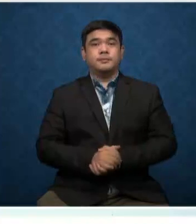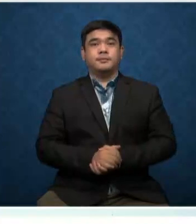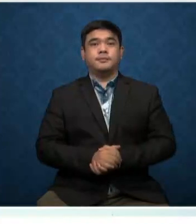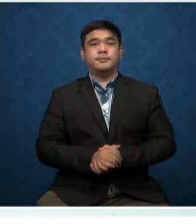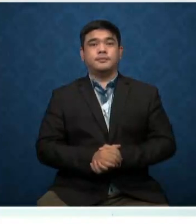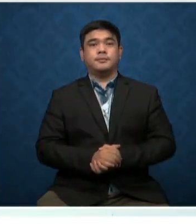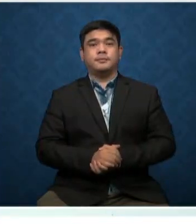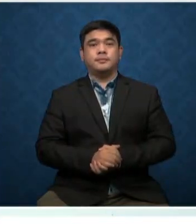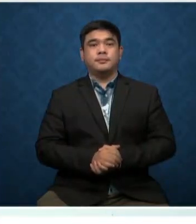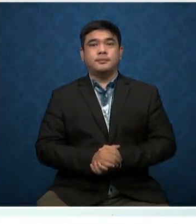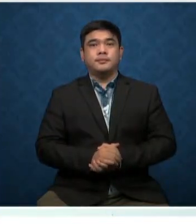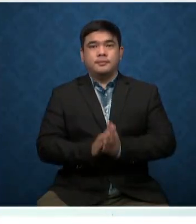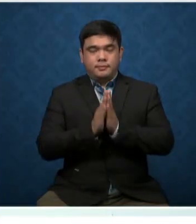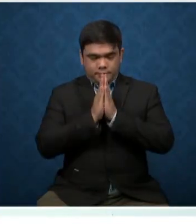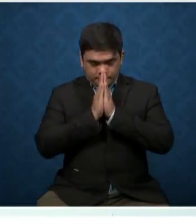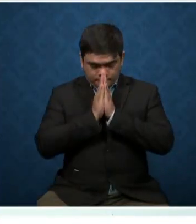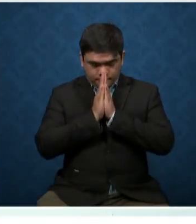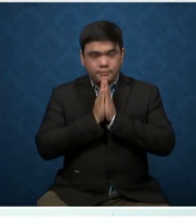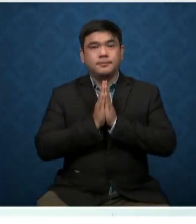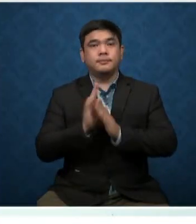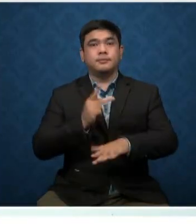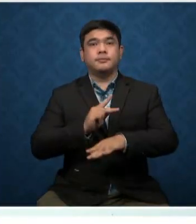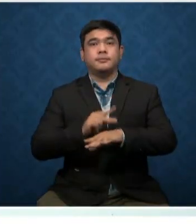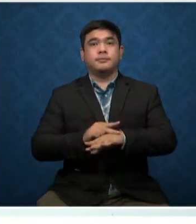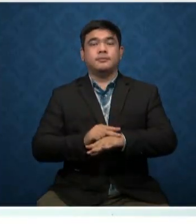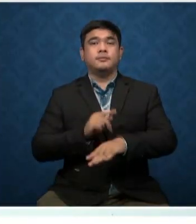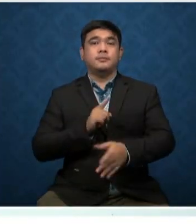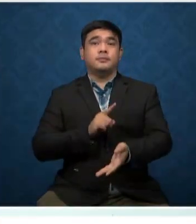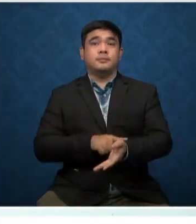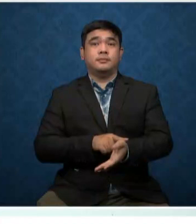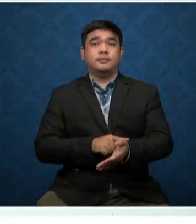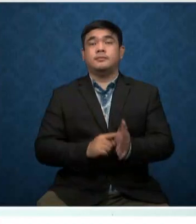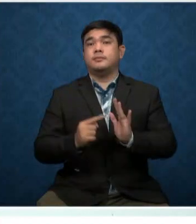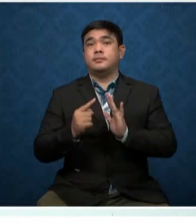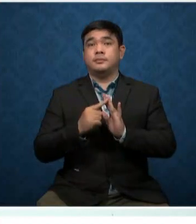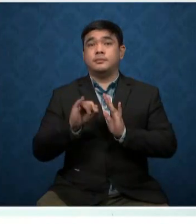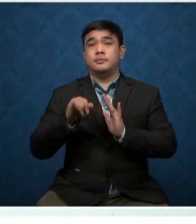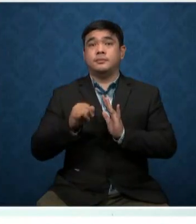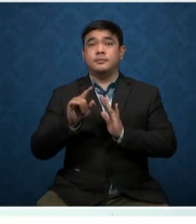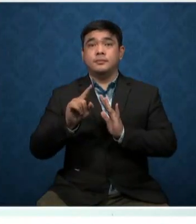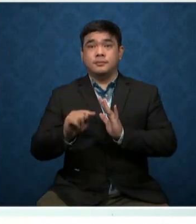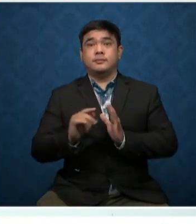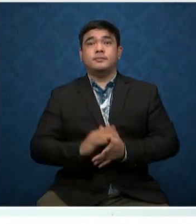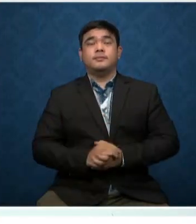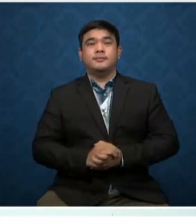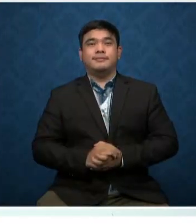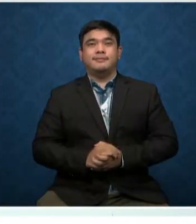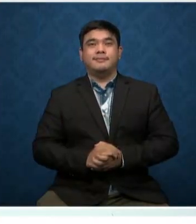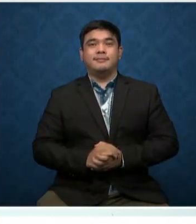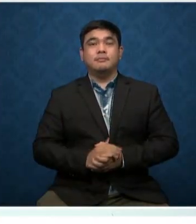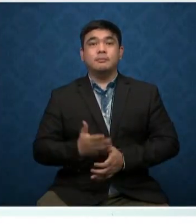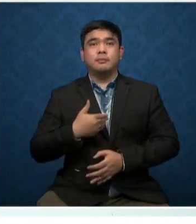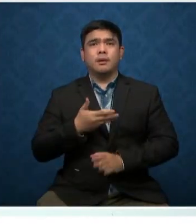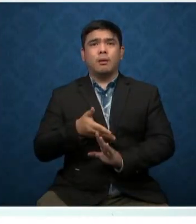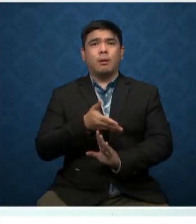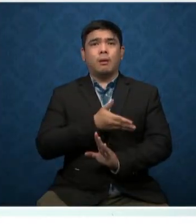กราบเรียนท่านประธานที่เคารพกระผมนายแพทย์เกียรติศิระทรานนท์สมาชิกวุฒิสภาท่านประธานครับก่อนอื่น